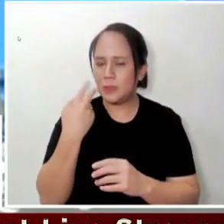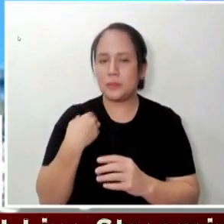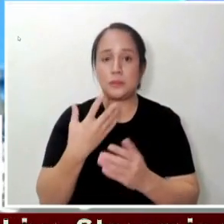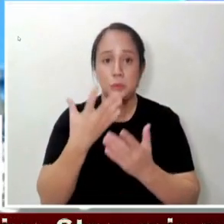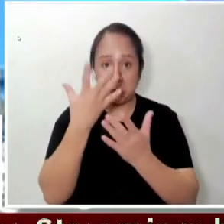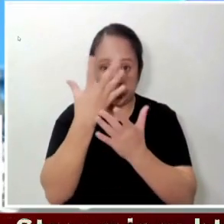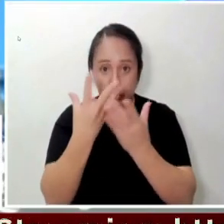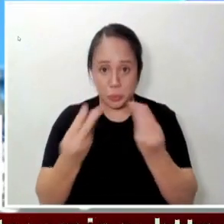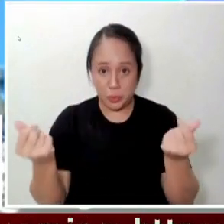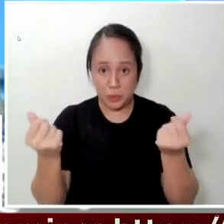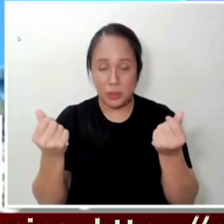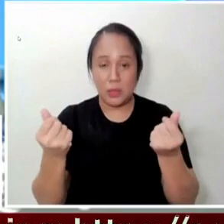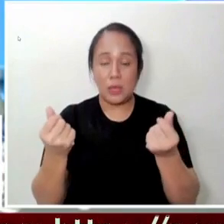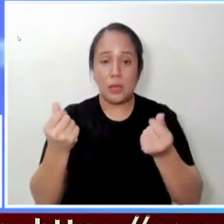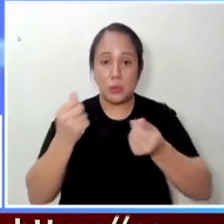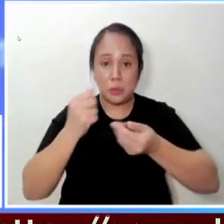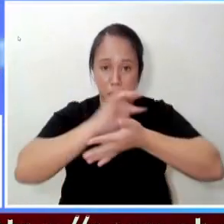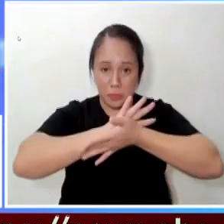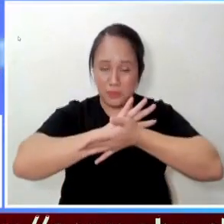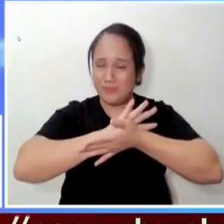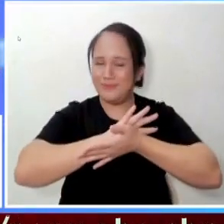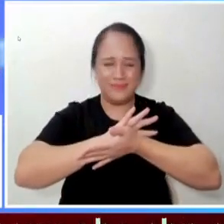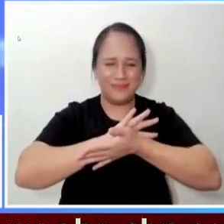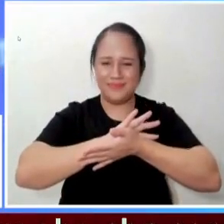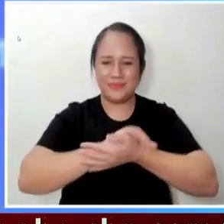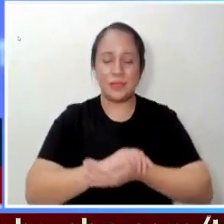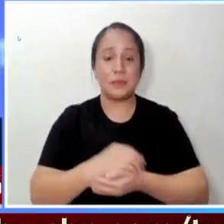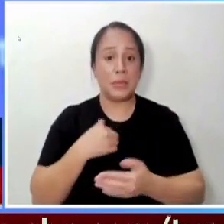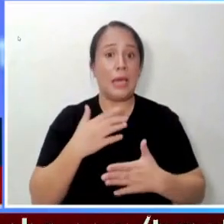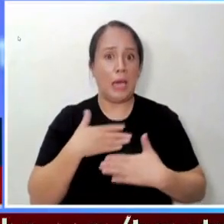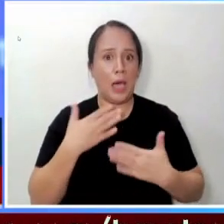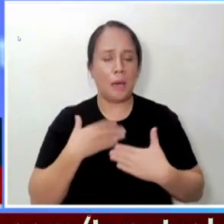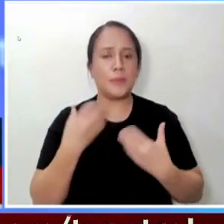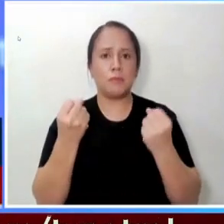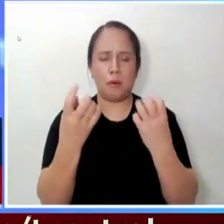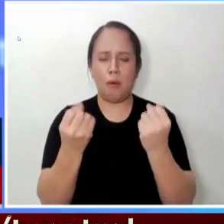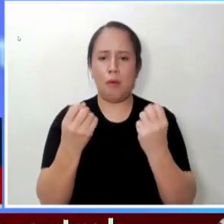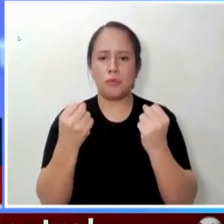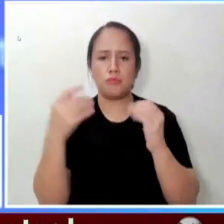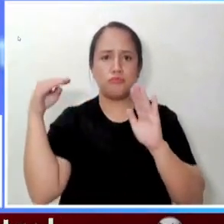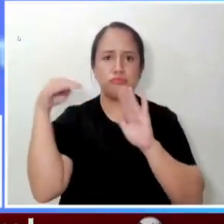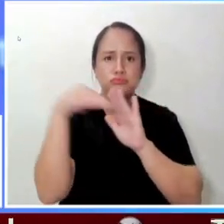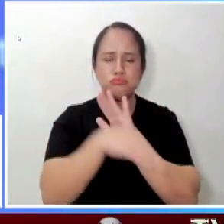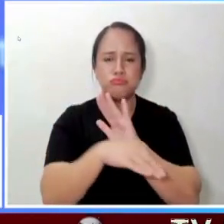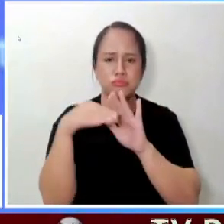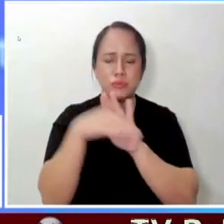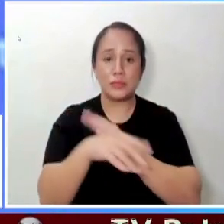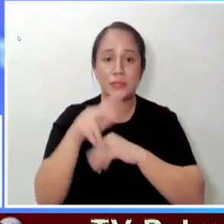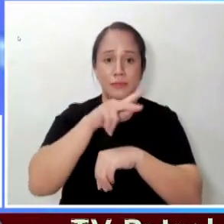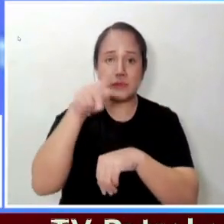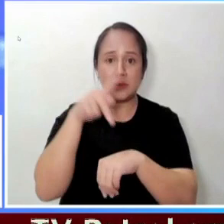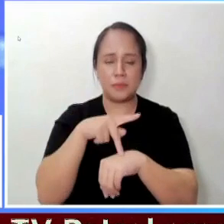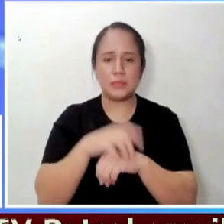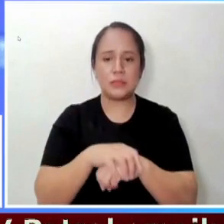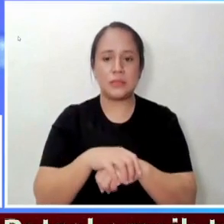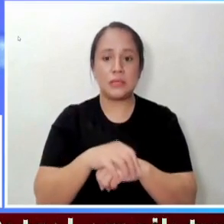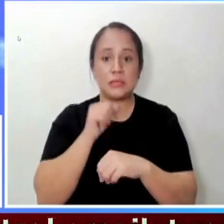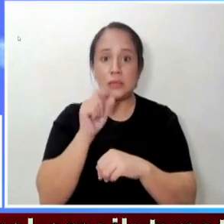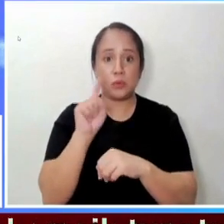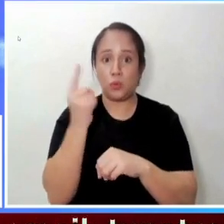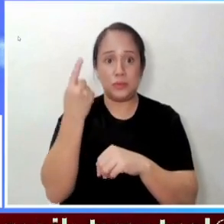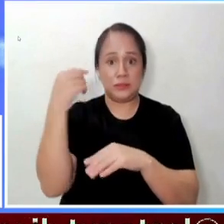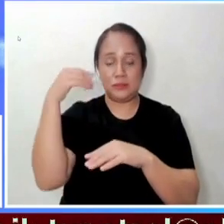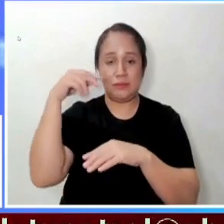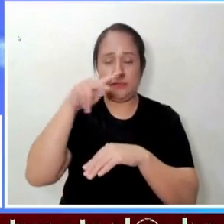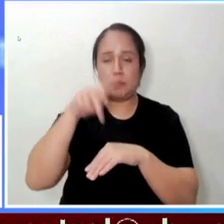mawawala ang virus sa mundo. Very happy to see the number of cases going down in the Philippines, and not only in the Philippines,